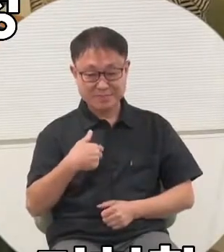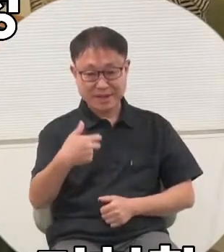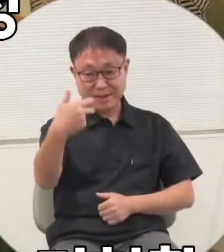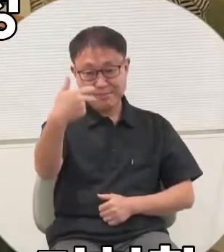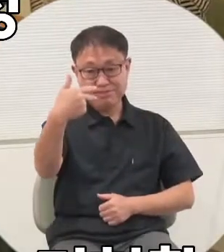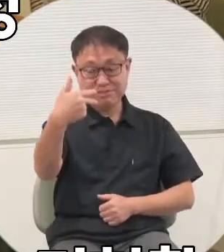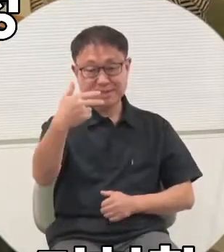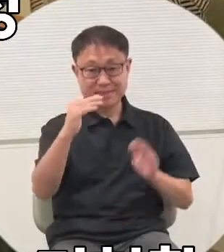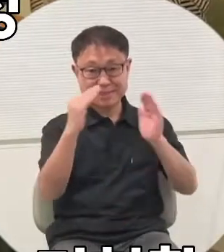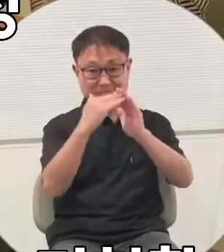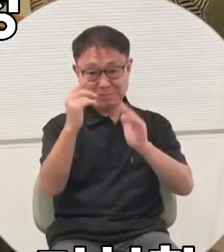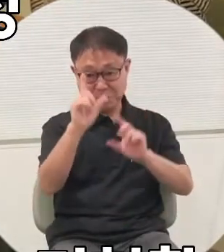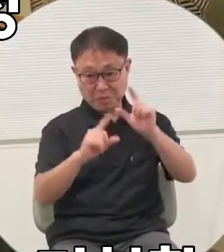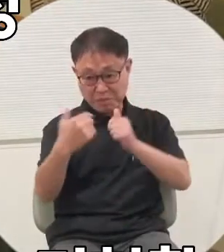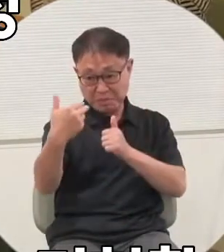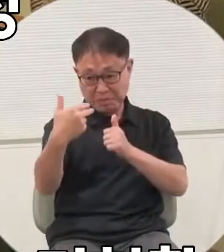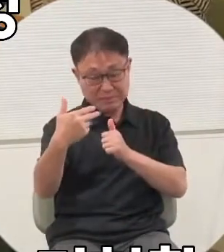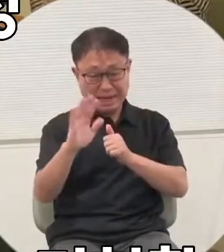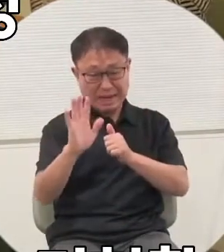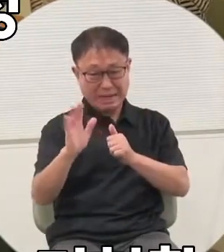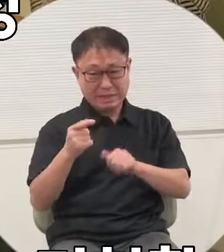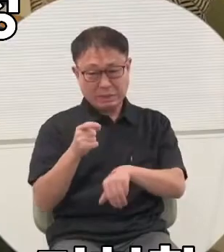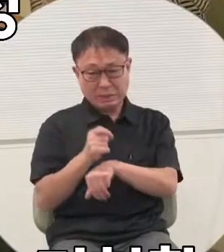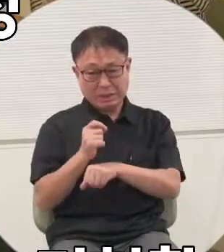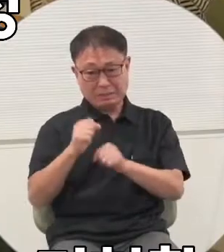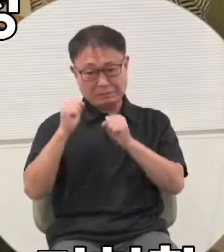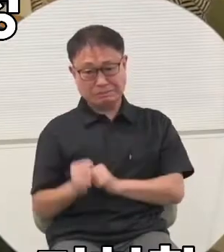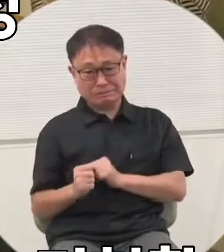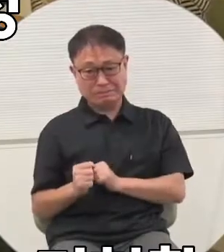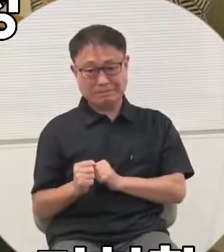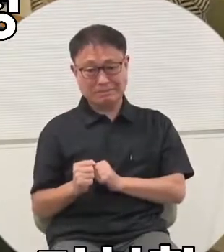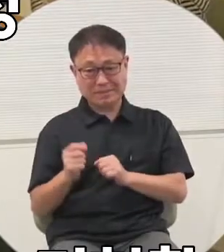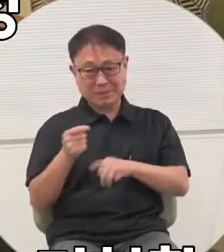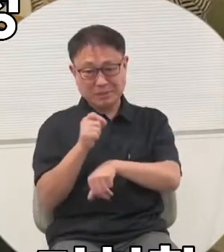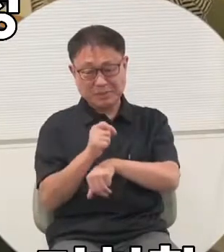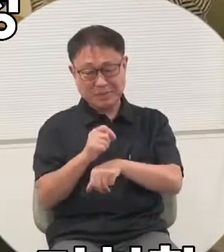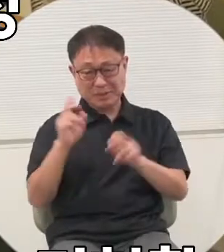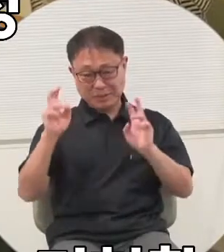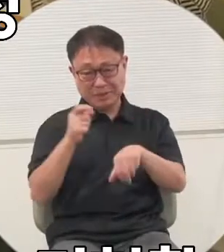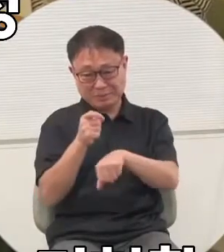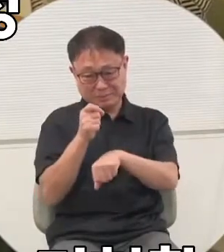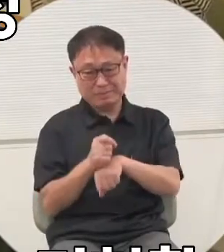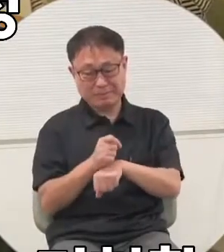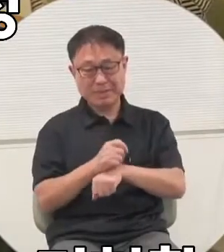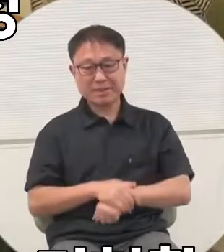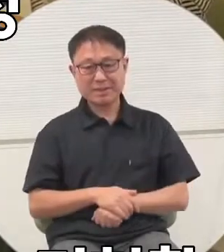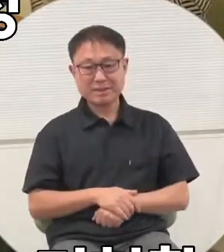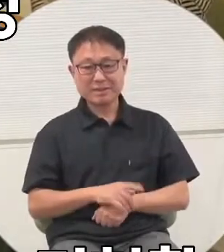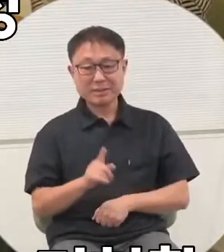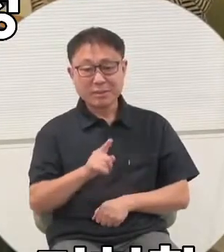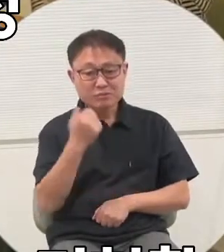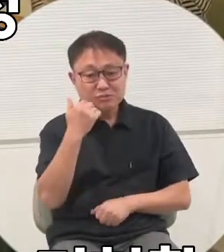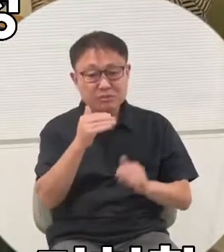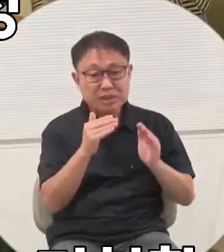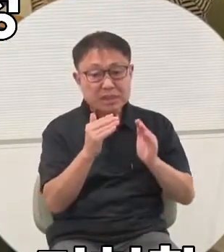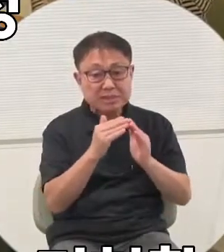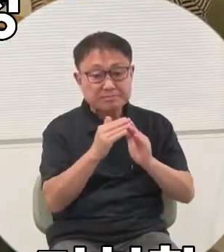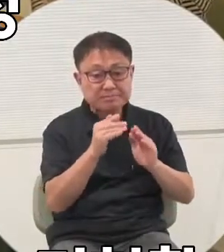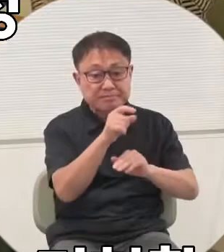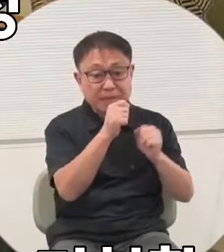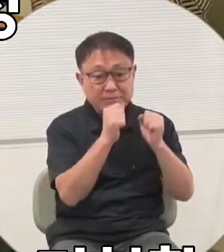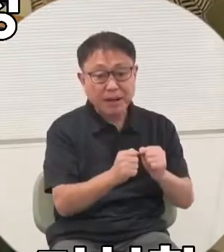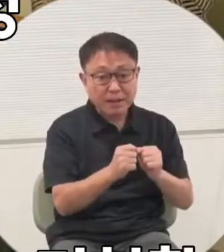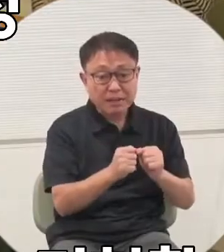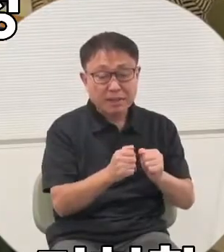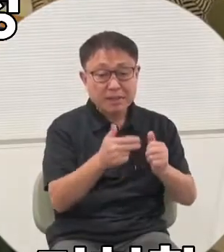싫으니까 회사에 남아서 해야 되잖아요. 그러니까 회사에 남는 거예요. 어떤 사람 집에 가서 해야 되니까 또 집을 공개해야 되니까